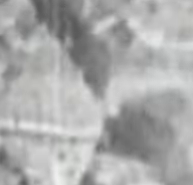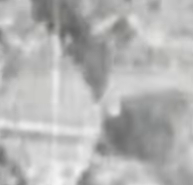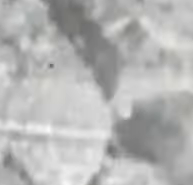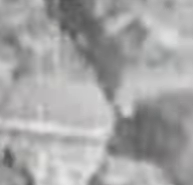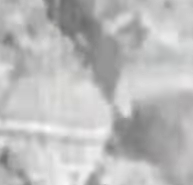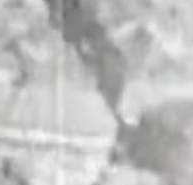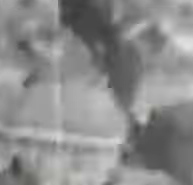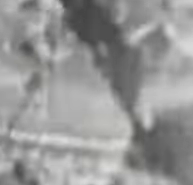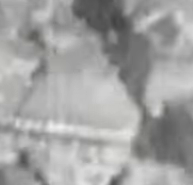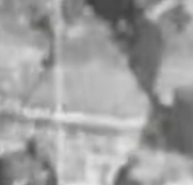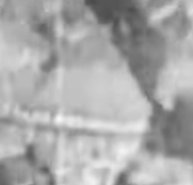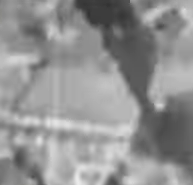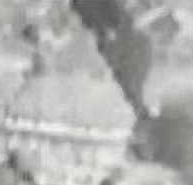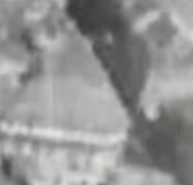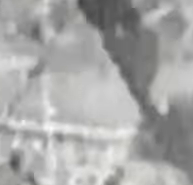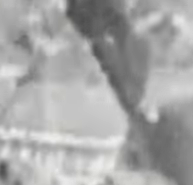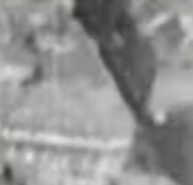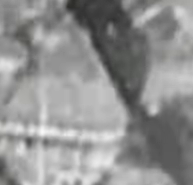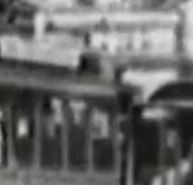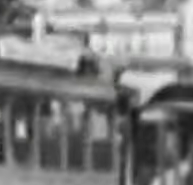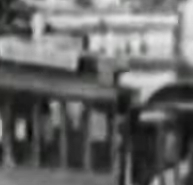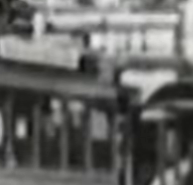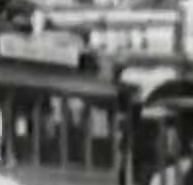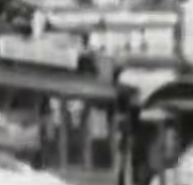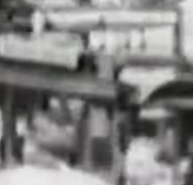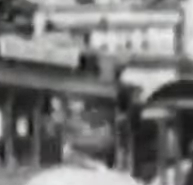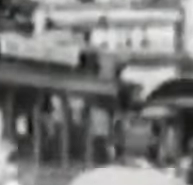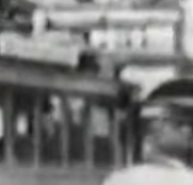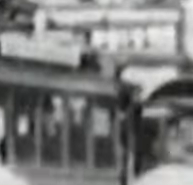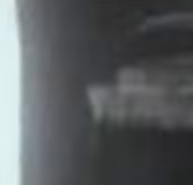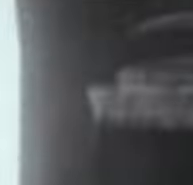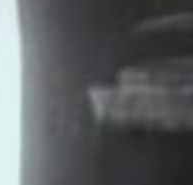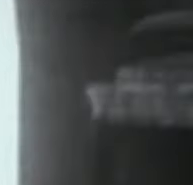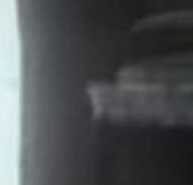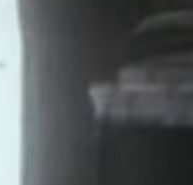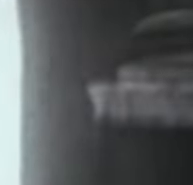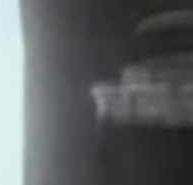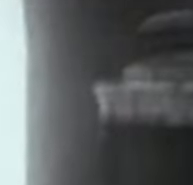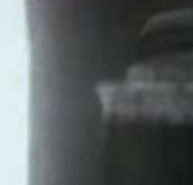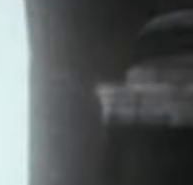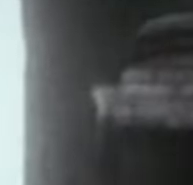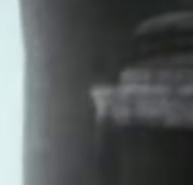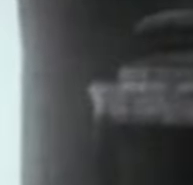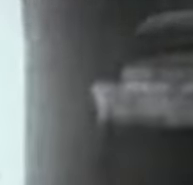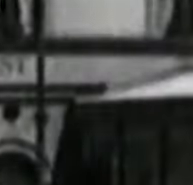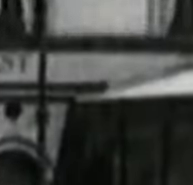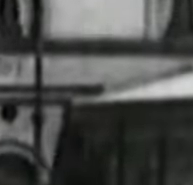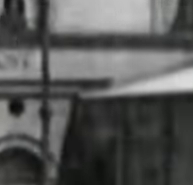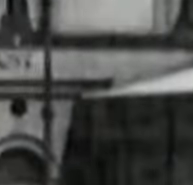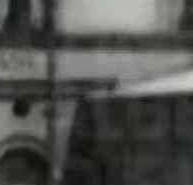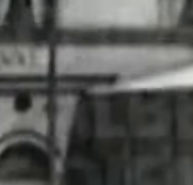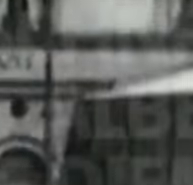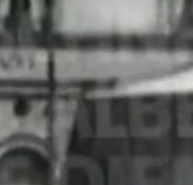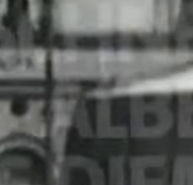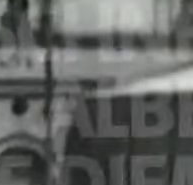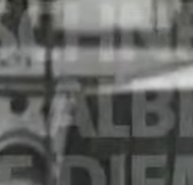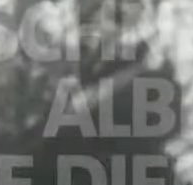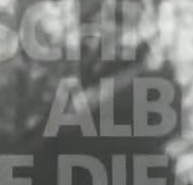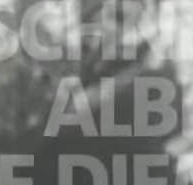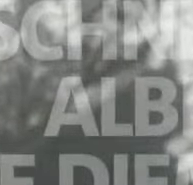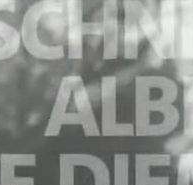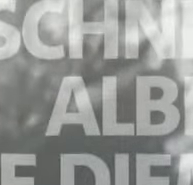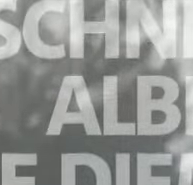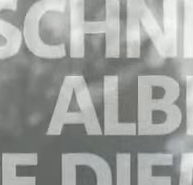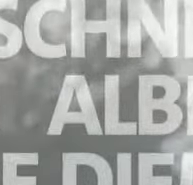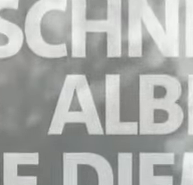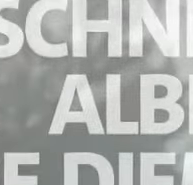München, Mitte der 20er Jahre. Nach dem brutalen und leidvollen Ersten Weltkrieg herrscht Aufbruchsstimmung.